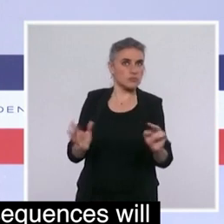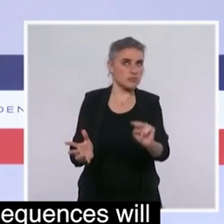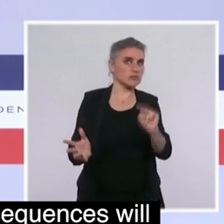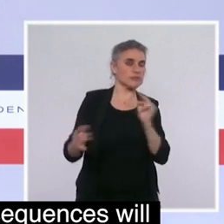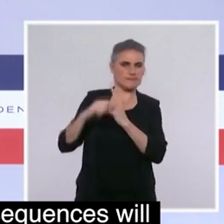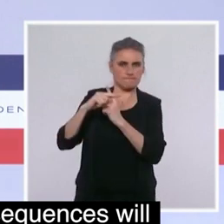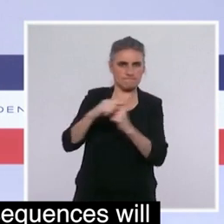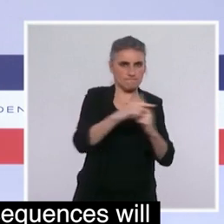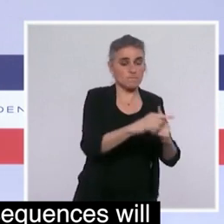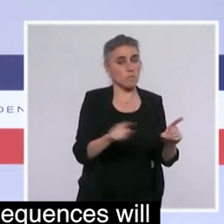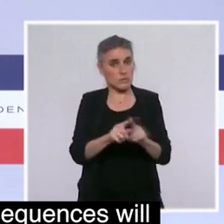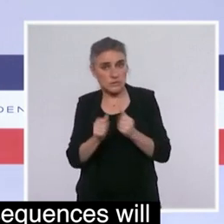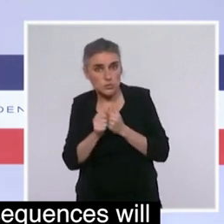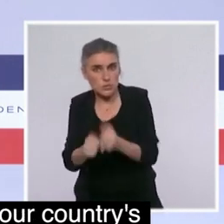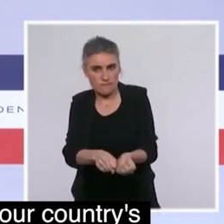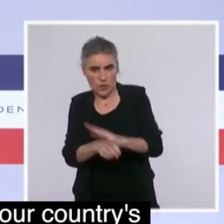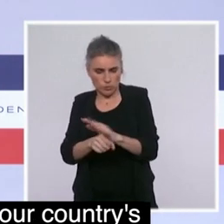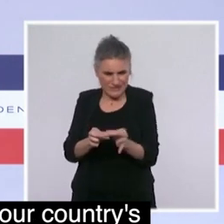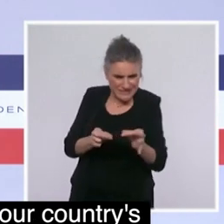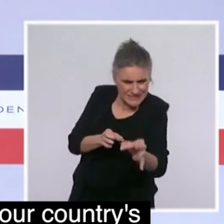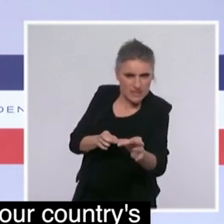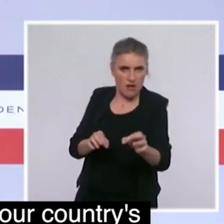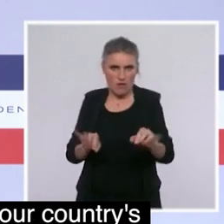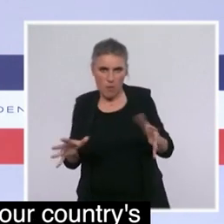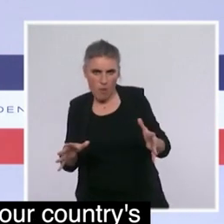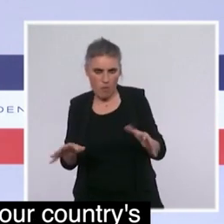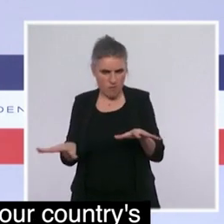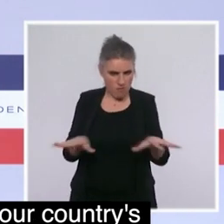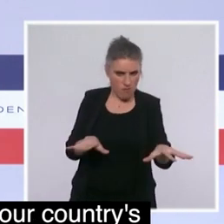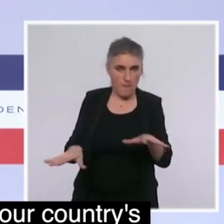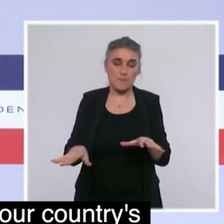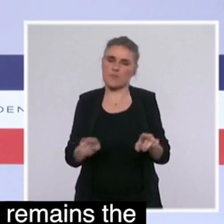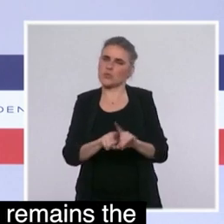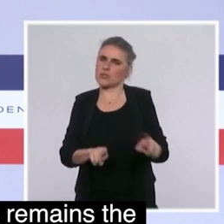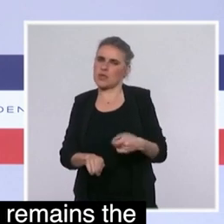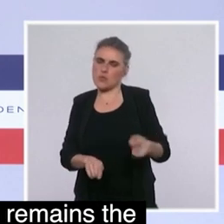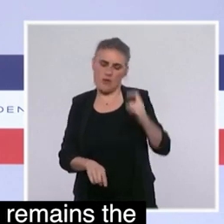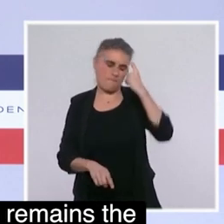de la dynamique de l'épidémie. Nous le faisons avec toujours en tête les conséquences de